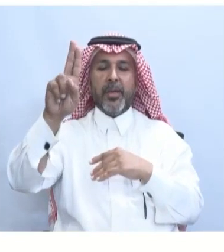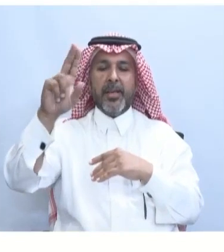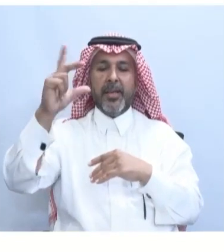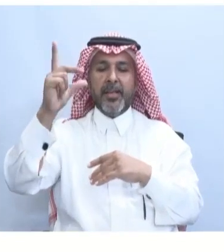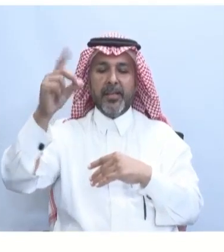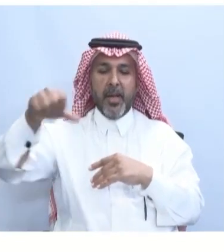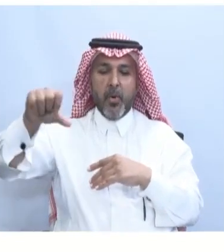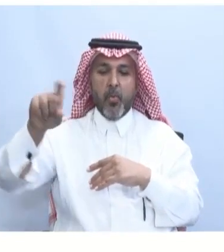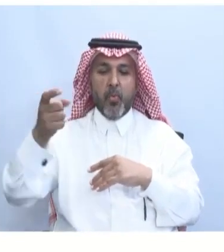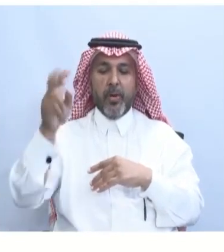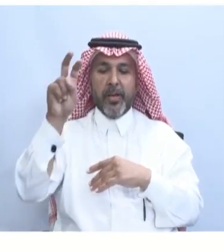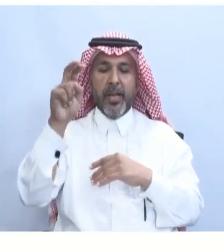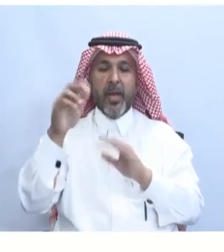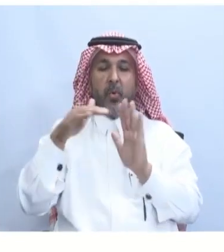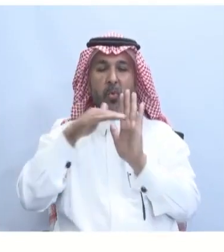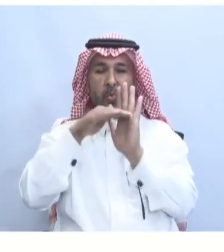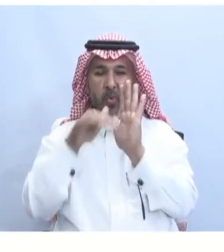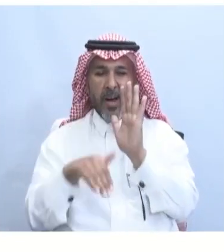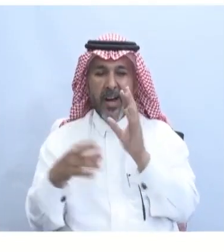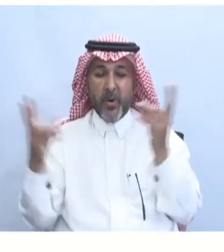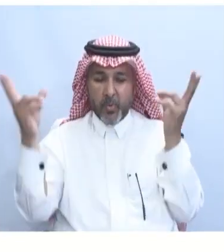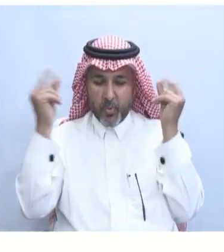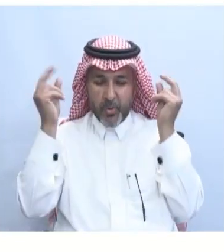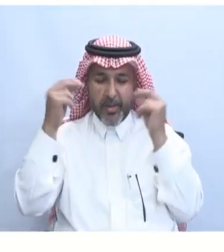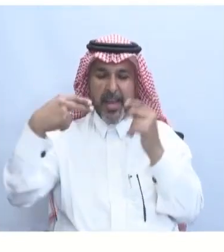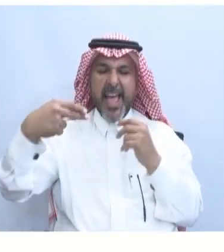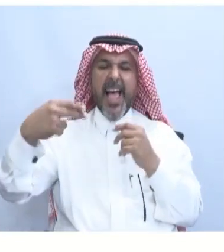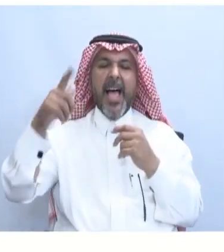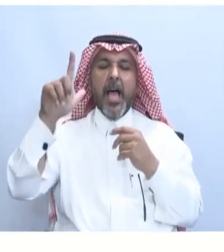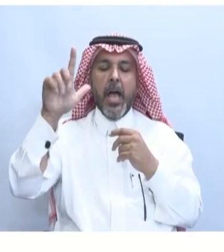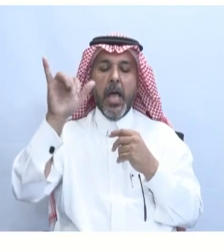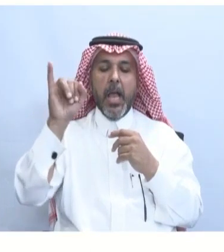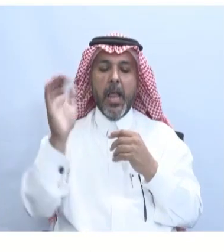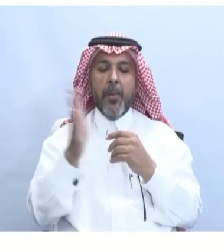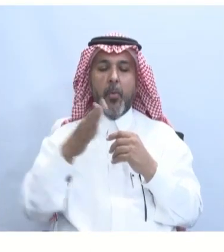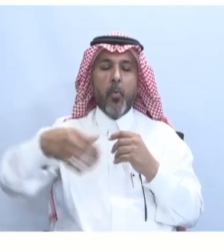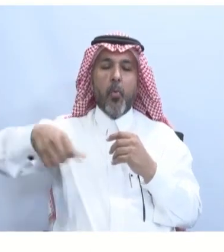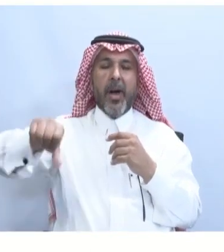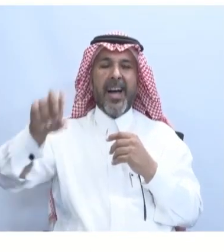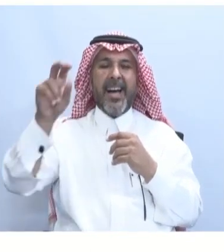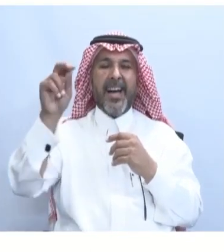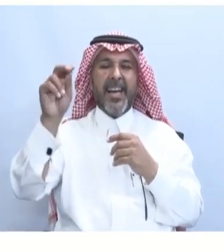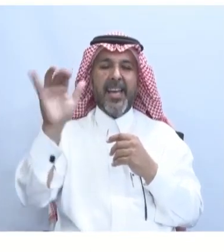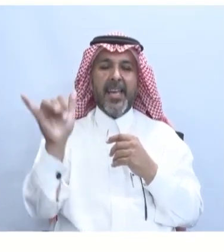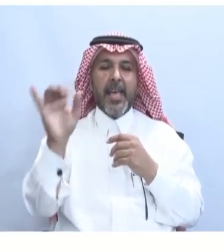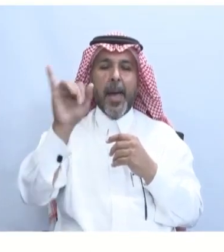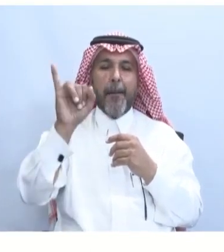الحضاره الاسلاميه انها احسنتم انسانيه وايضا